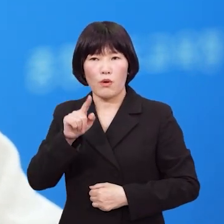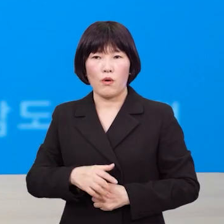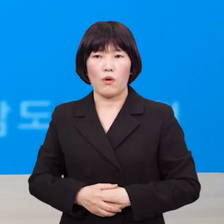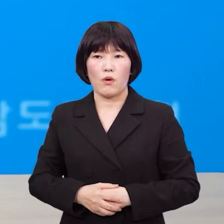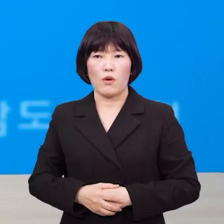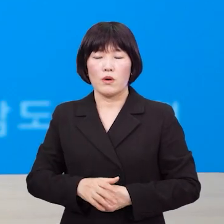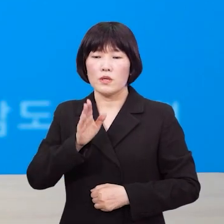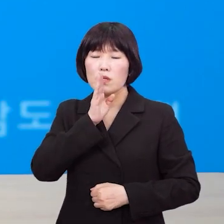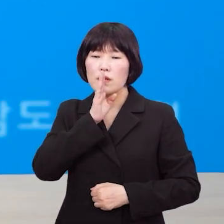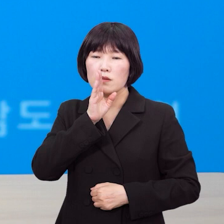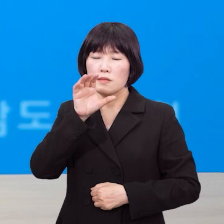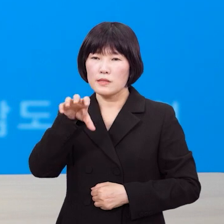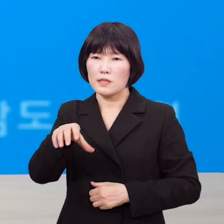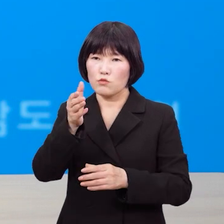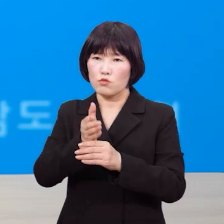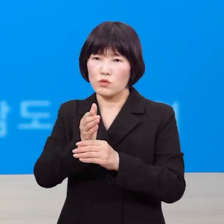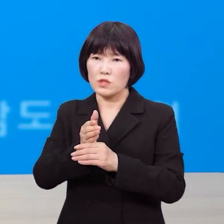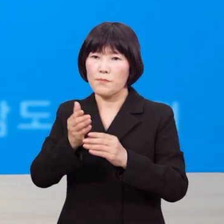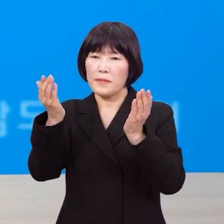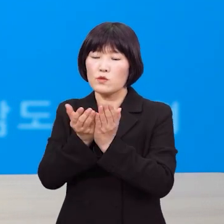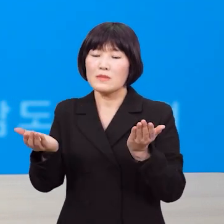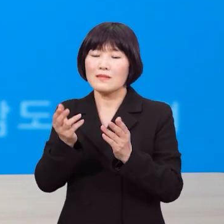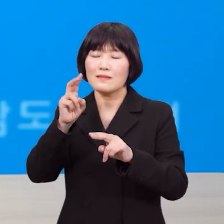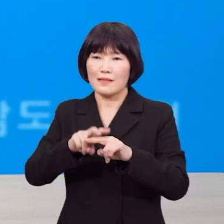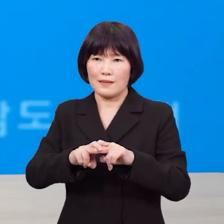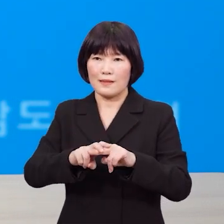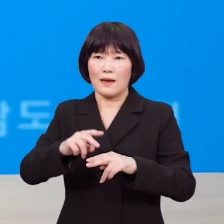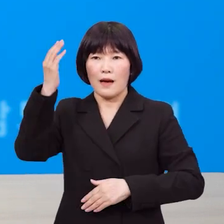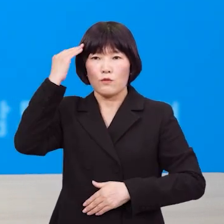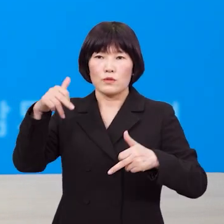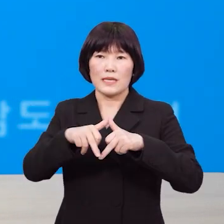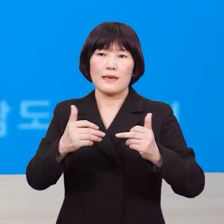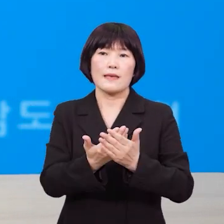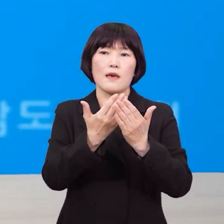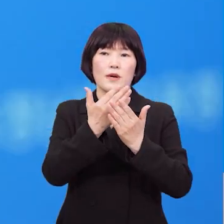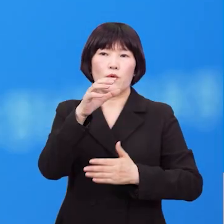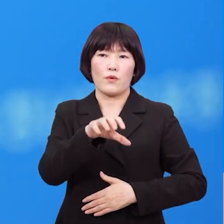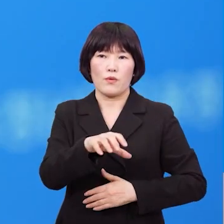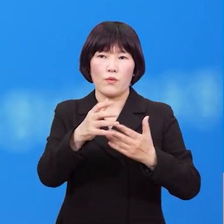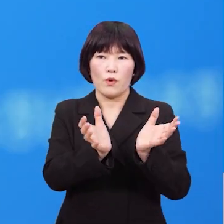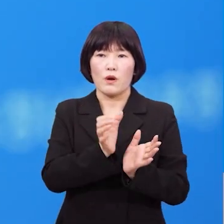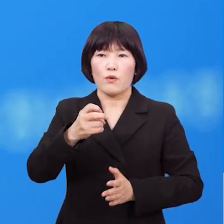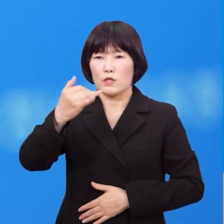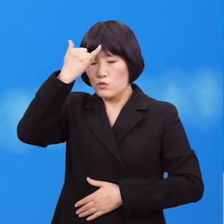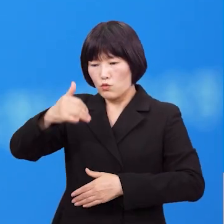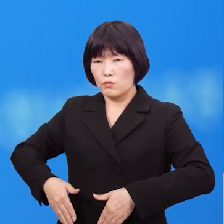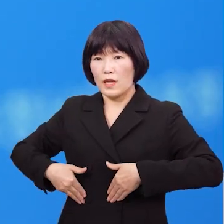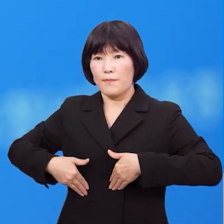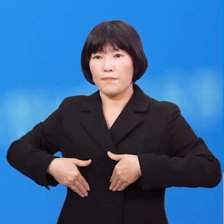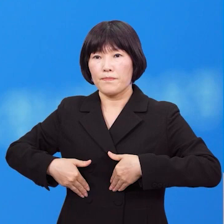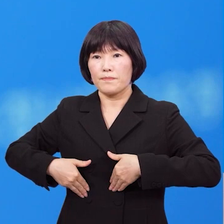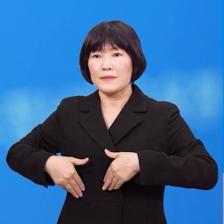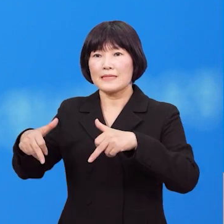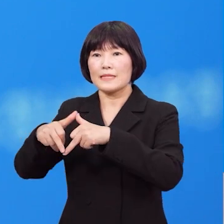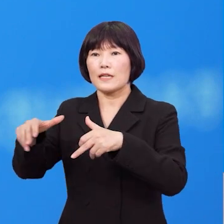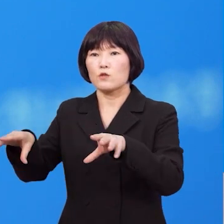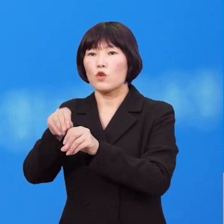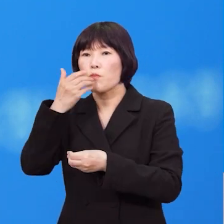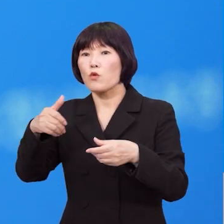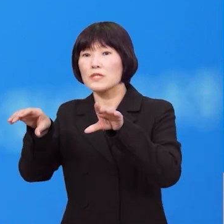필요한가요? 현장 중심 맞춤형 일자리 사업은 한국장애인개발원과 충남 남부장애인 종합복지관